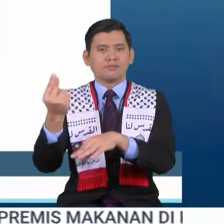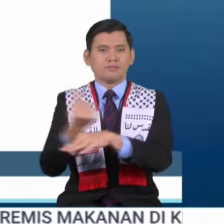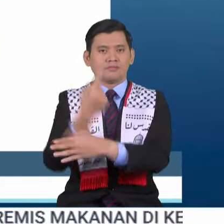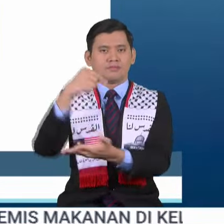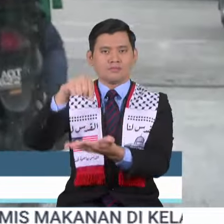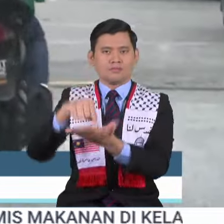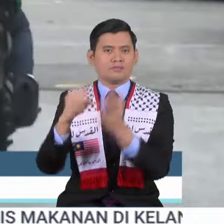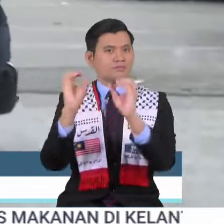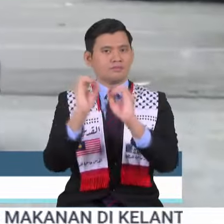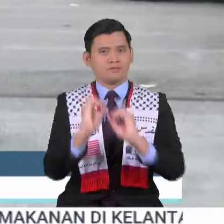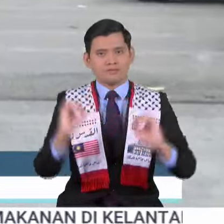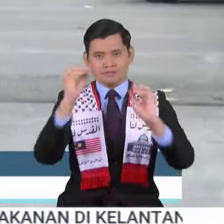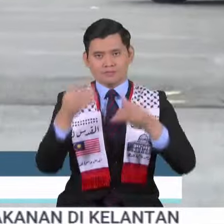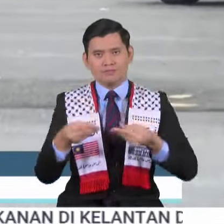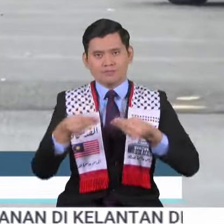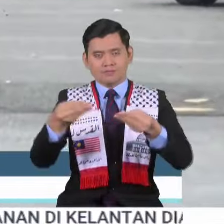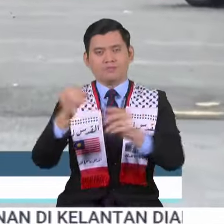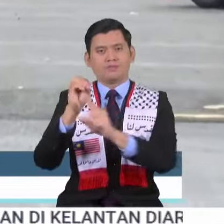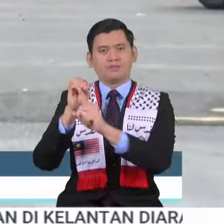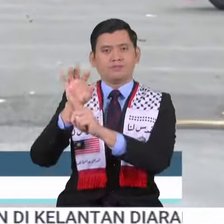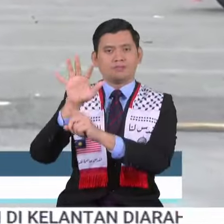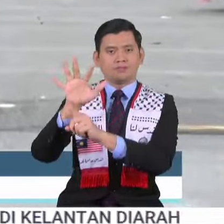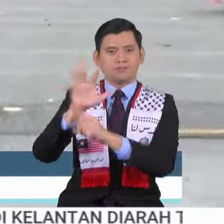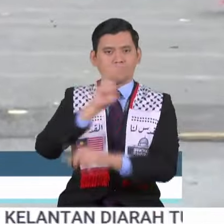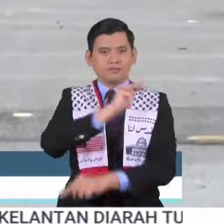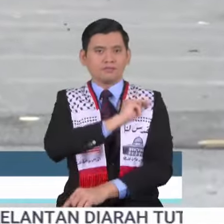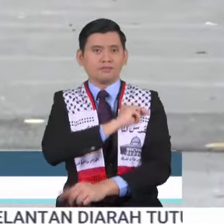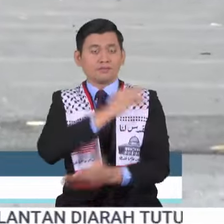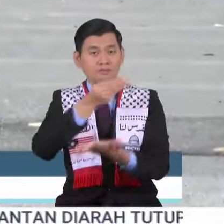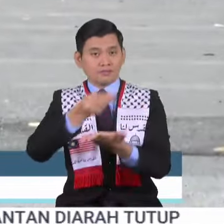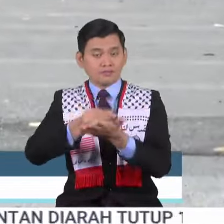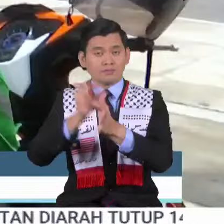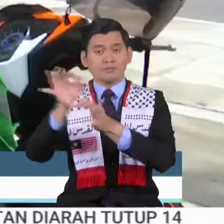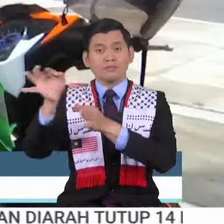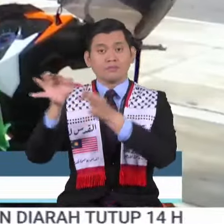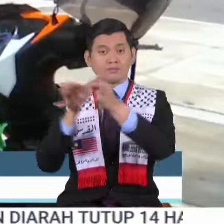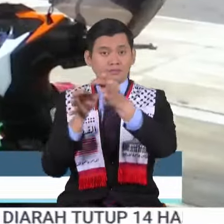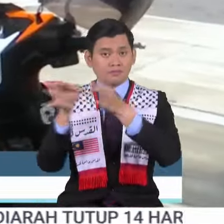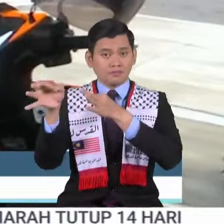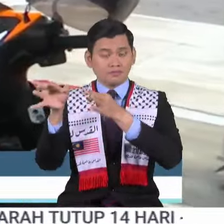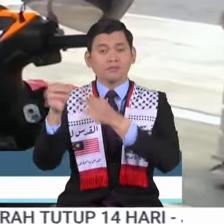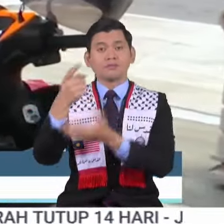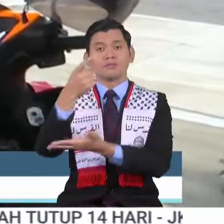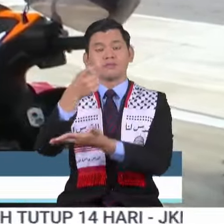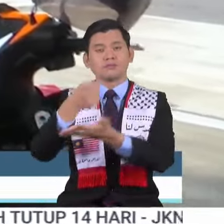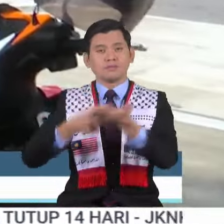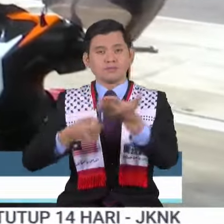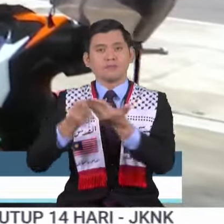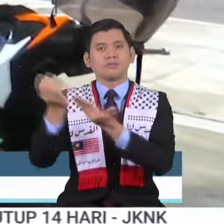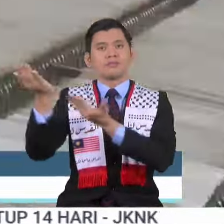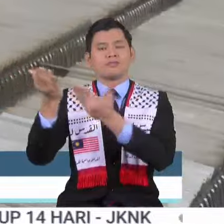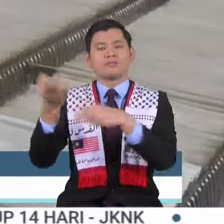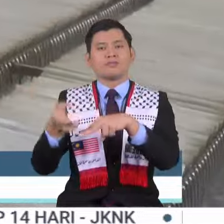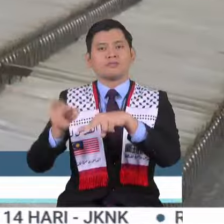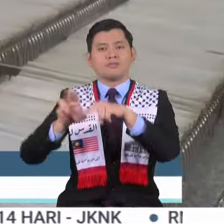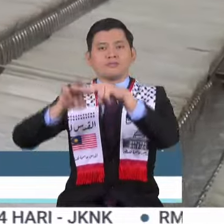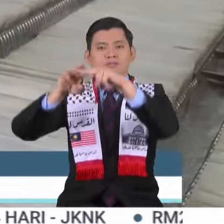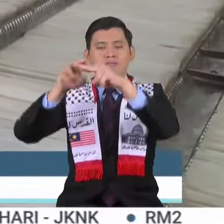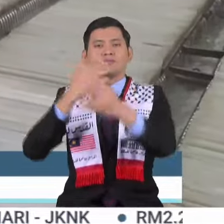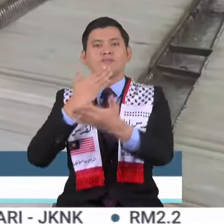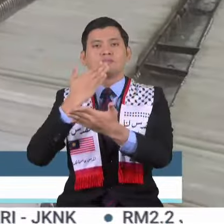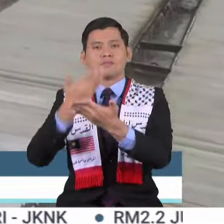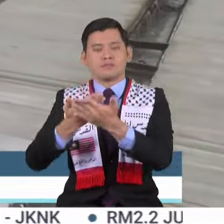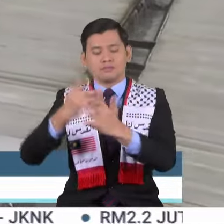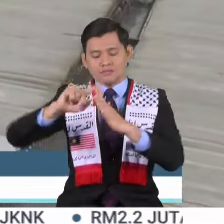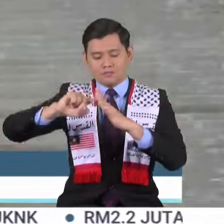tidak terkesan. Menteri Kewangan II, Datuk Seri Amir Hamzah Azizan berkata, cukai perkhidmatan yang ditambah baik bermula